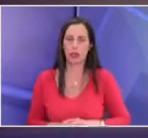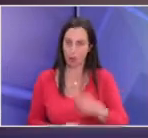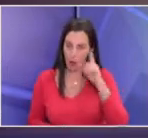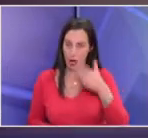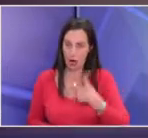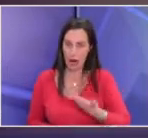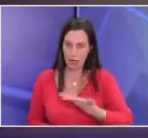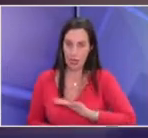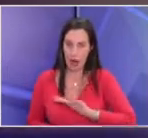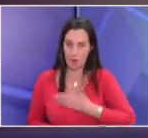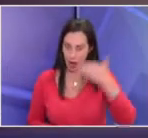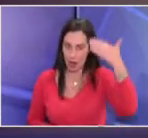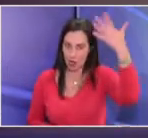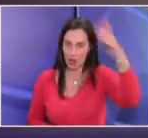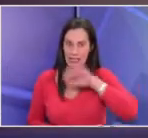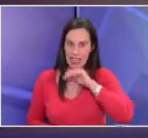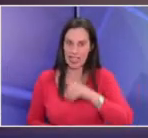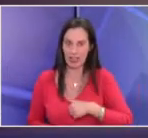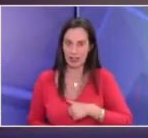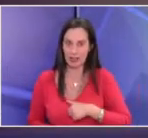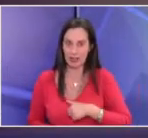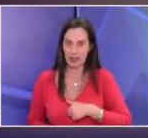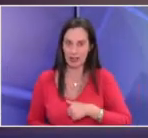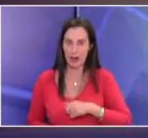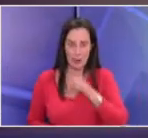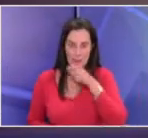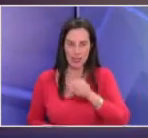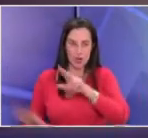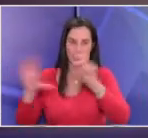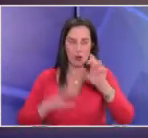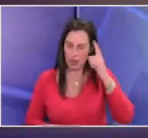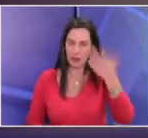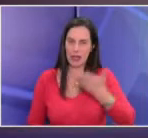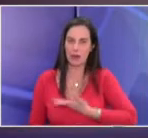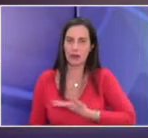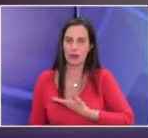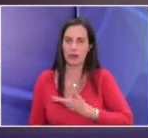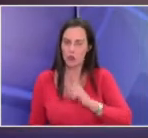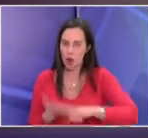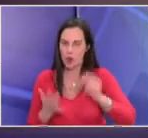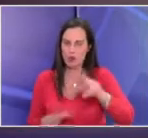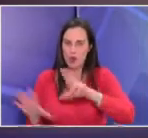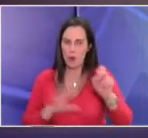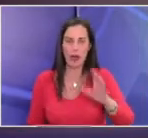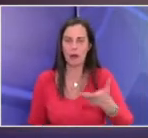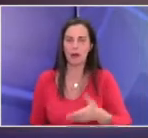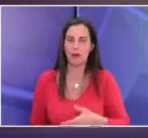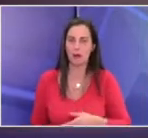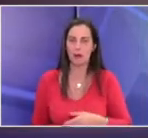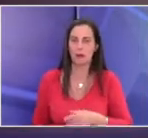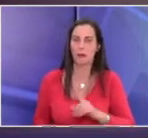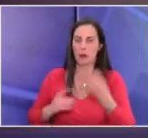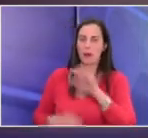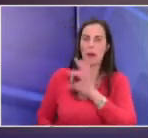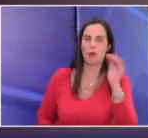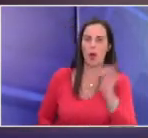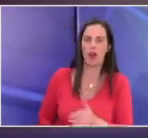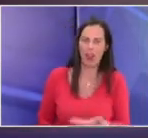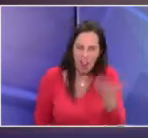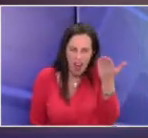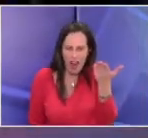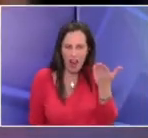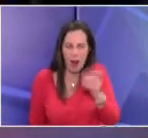מזכיר אותו לבן אדם, חברה, אורגנל, הוא לא יכול, רק... חשבוניות, הכל. חשבוניות וזה, יופי. לוקחים לי מס